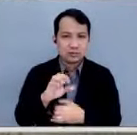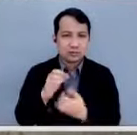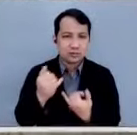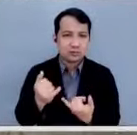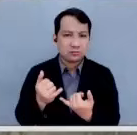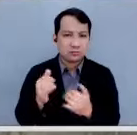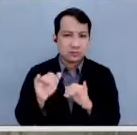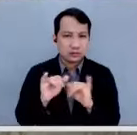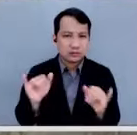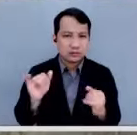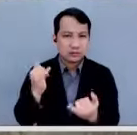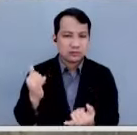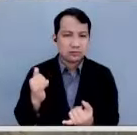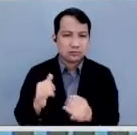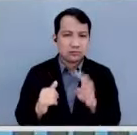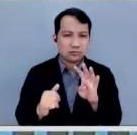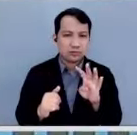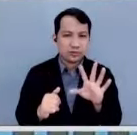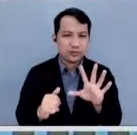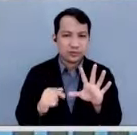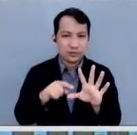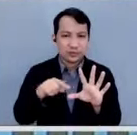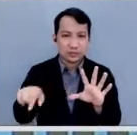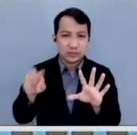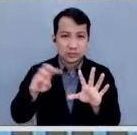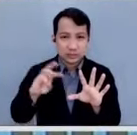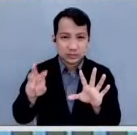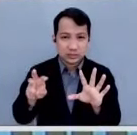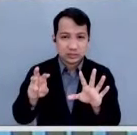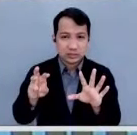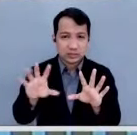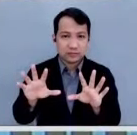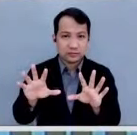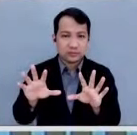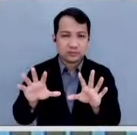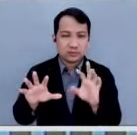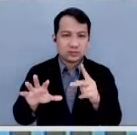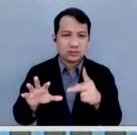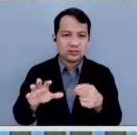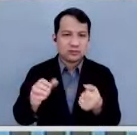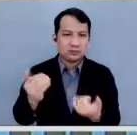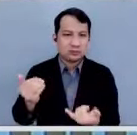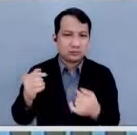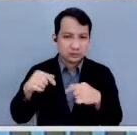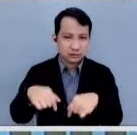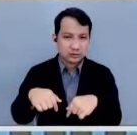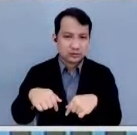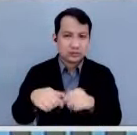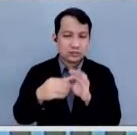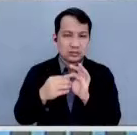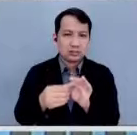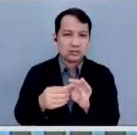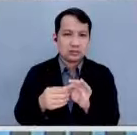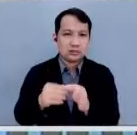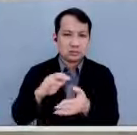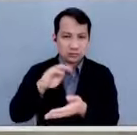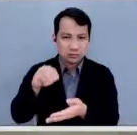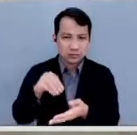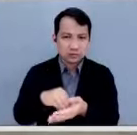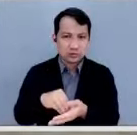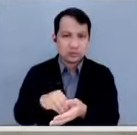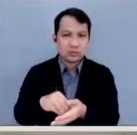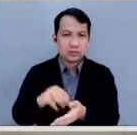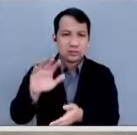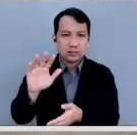na lang ito sa 45 pesos hanggang 65 pesos kada kilo. Dito naman sa mga pwesto sa Mandaluyong, hanggang 5 piso